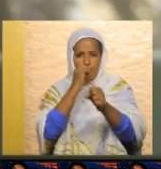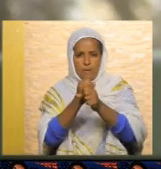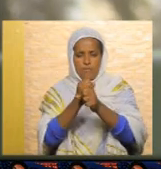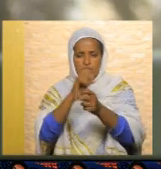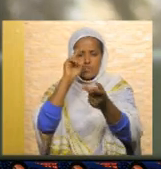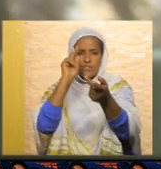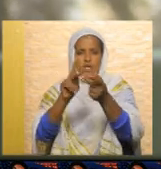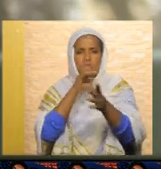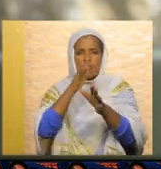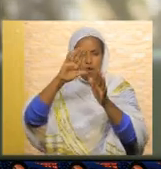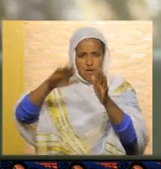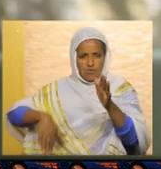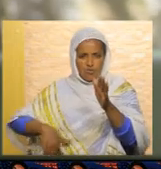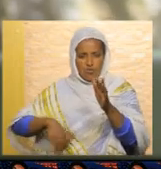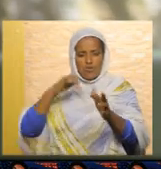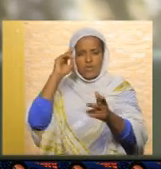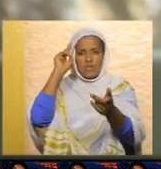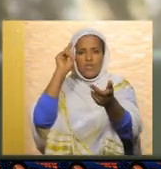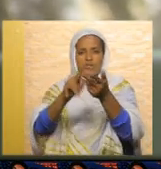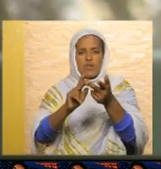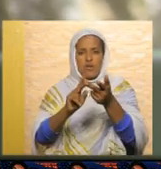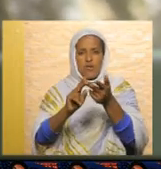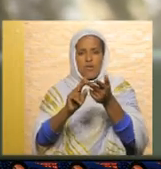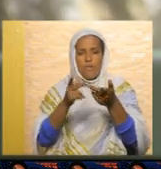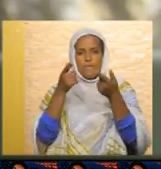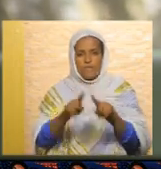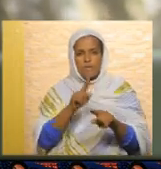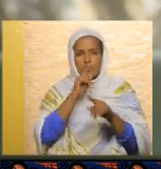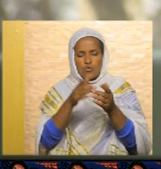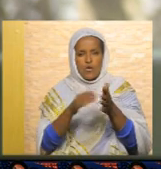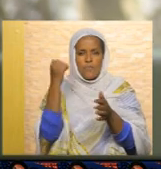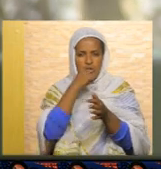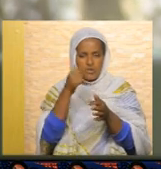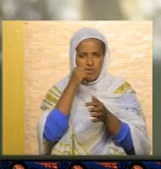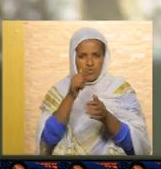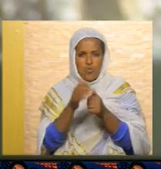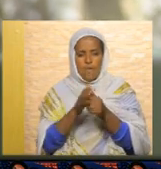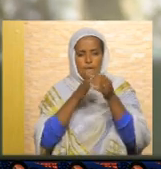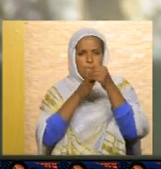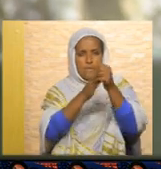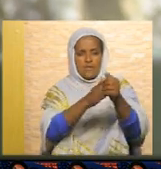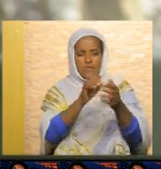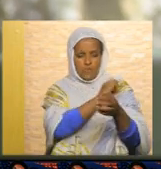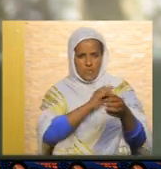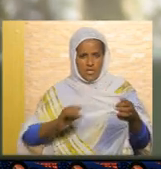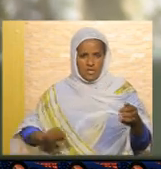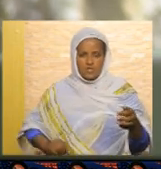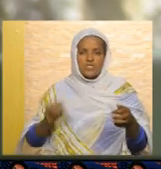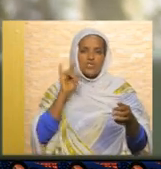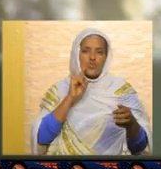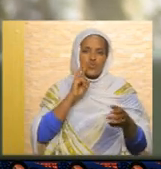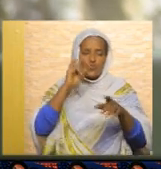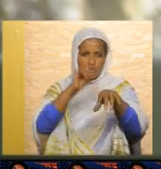ጊዜው አይበቃም። ቅድስ መስቀል ክብራ እሌኒ ሀዲያ ንግሥት እቴጌ ምንትዋብ እቴጌ ጣይቱ እቴጌ መነን